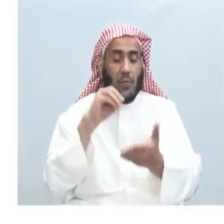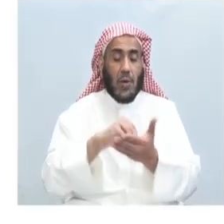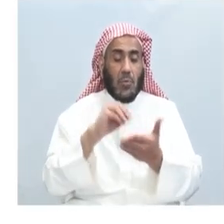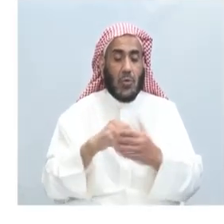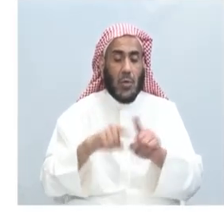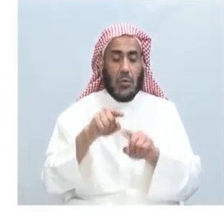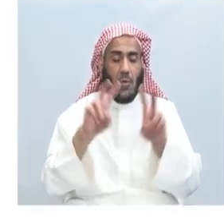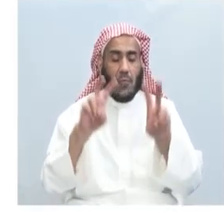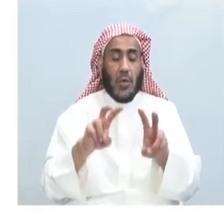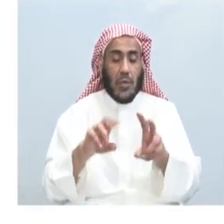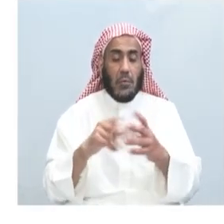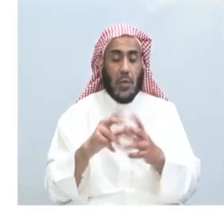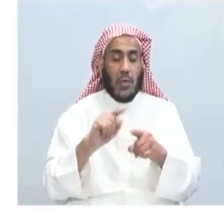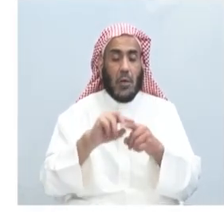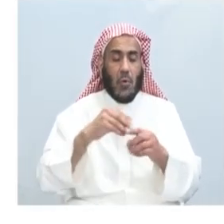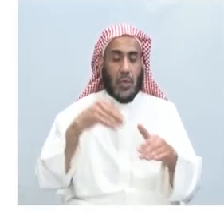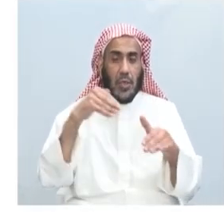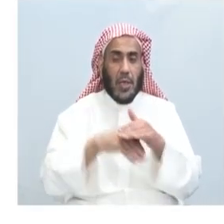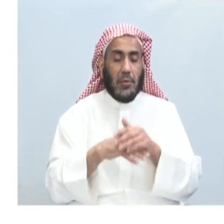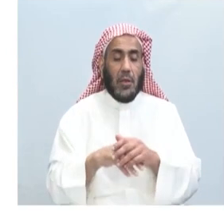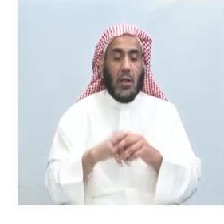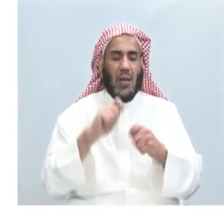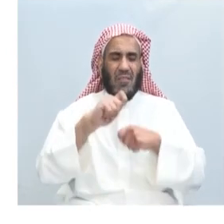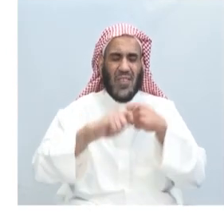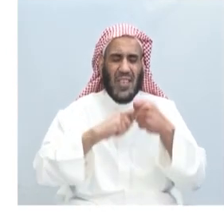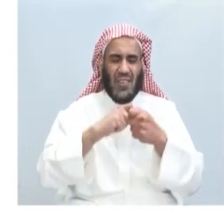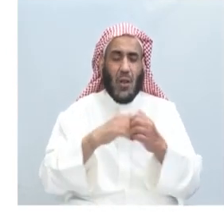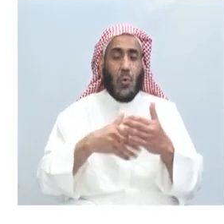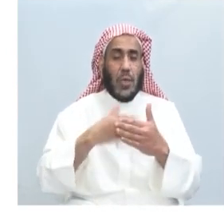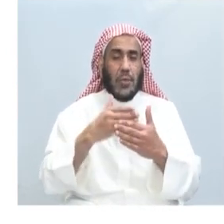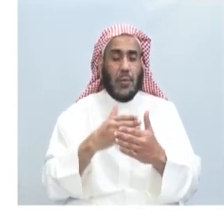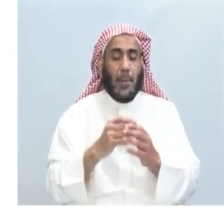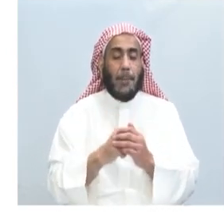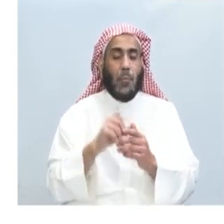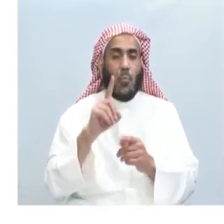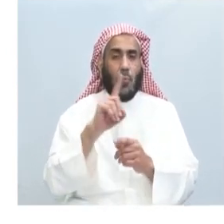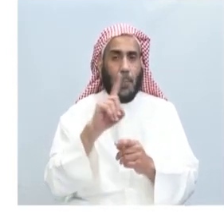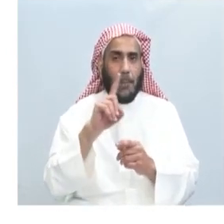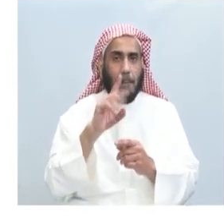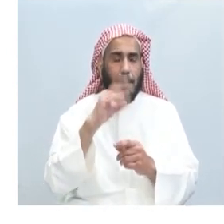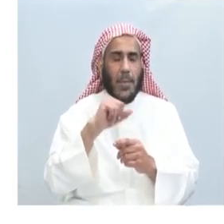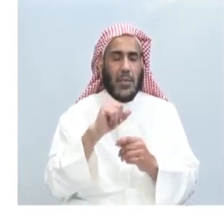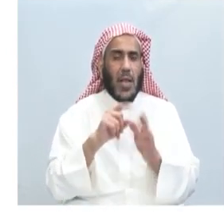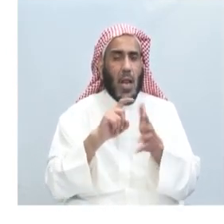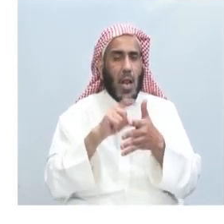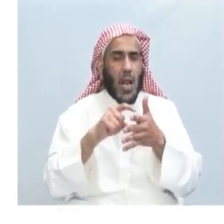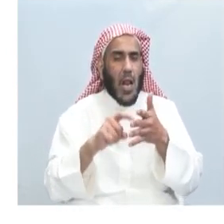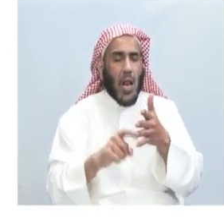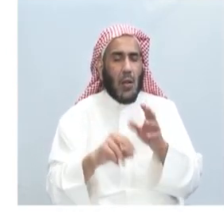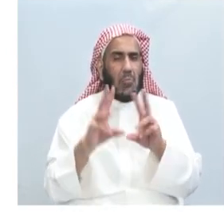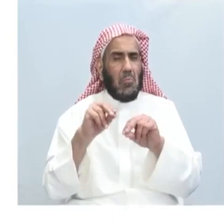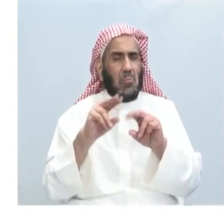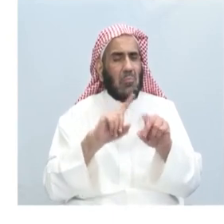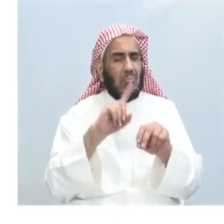الحراري تتوقف على طبيعه المواد الداخله في التفاعل او الناتجه منه ولكن ليس على الخطوات او المسار الذي